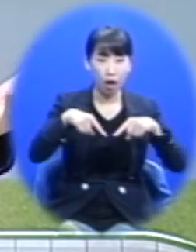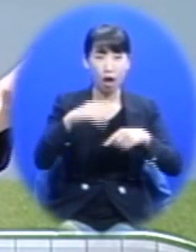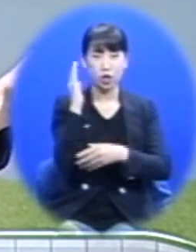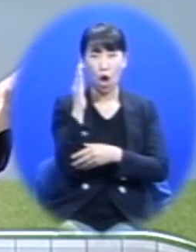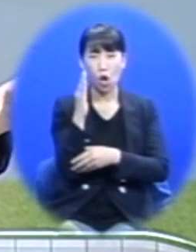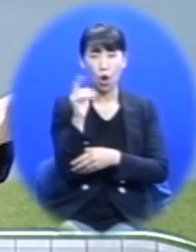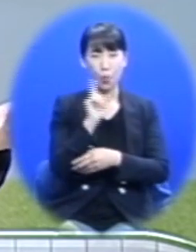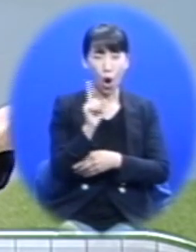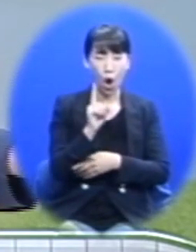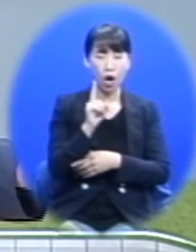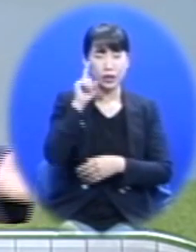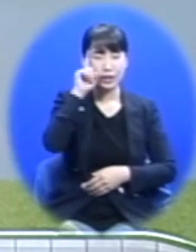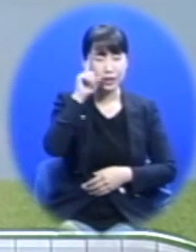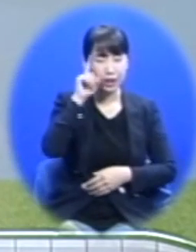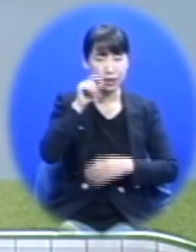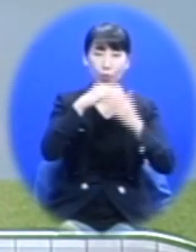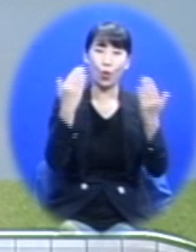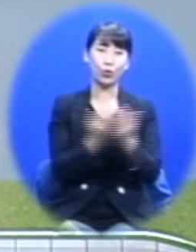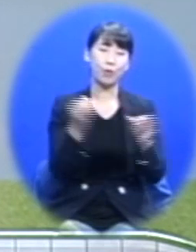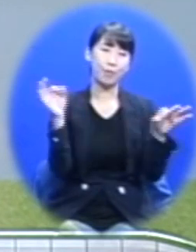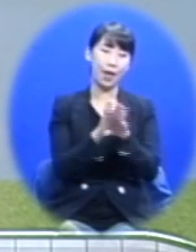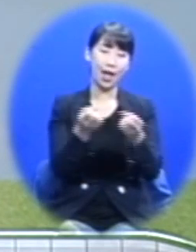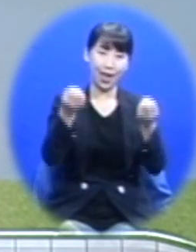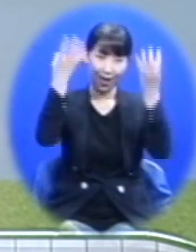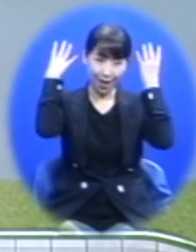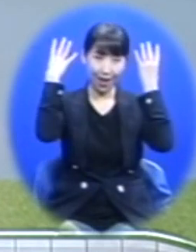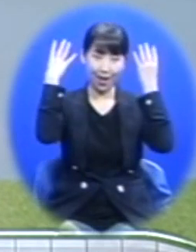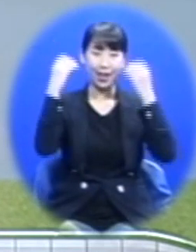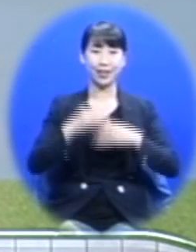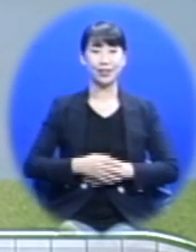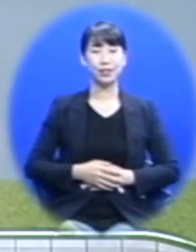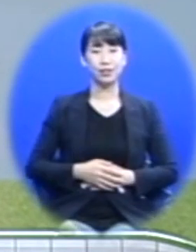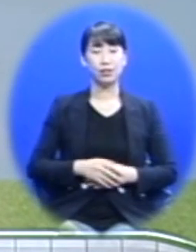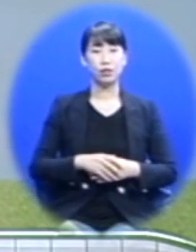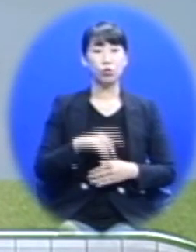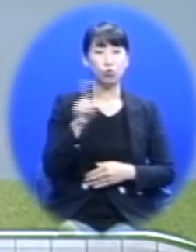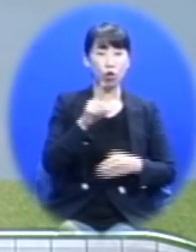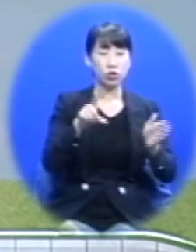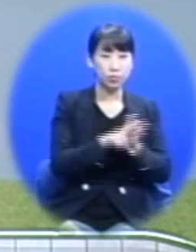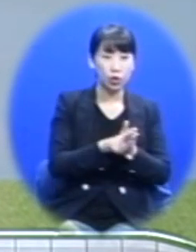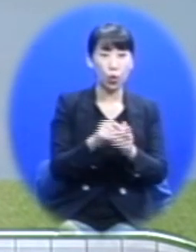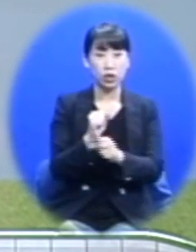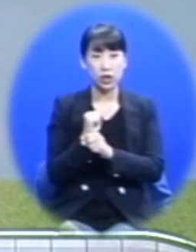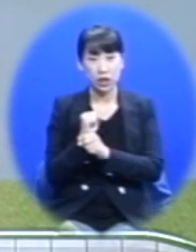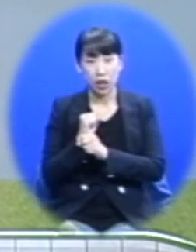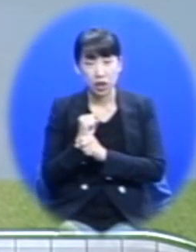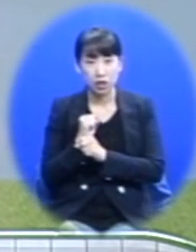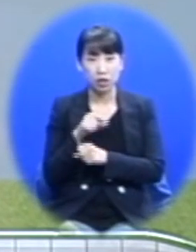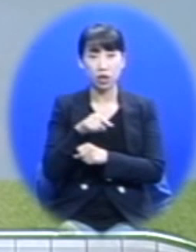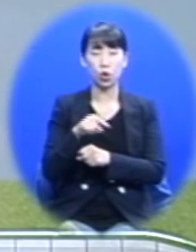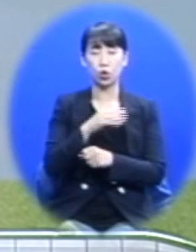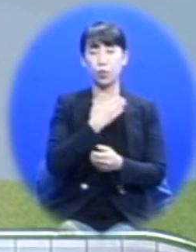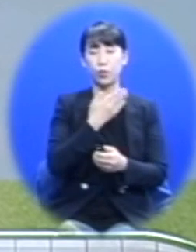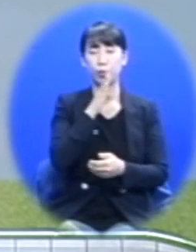무거운 중압감과 스트레스가 다 사라져 버렸어요. 무엇을 믿고 무엇을 의지하는가, 이건 엄청난